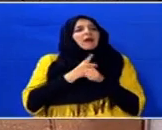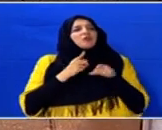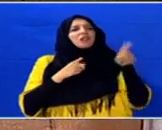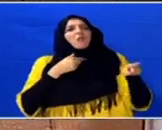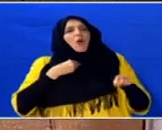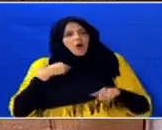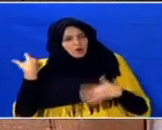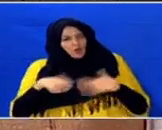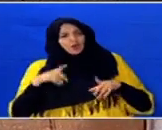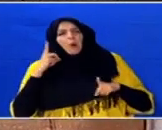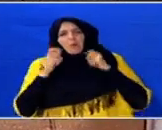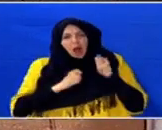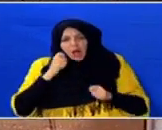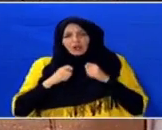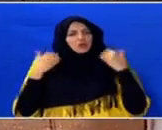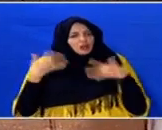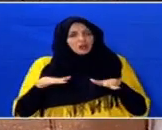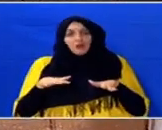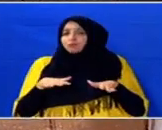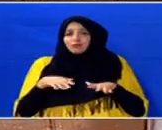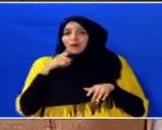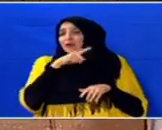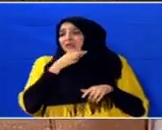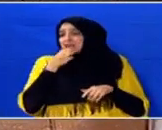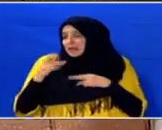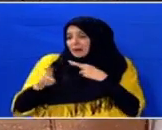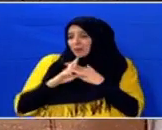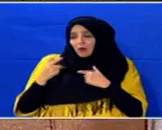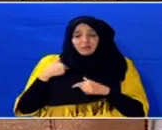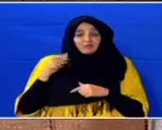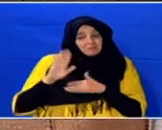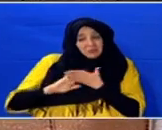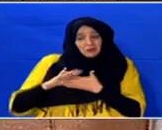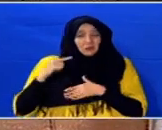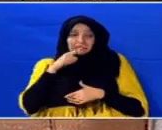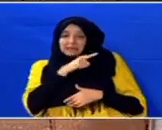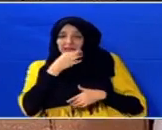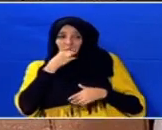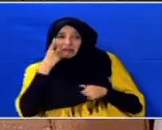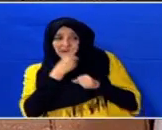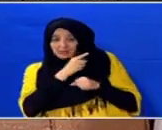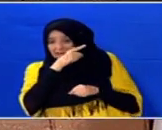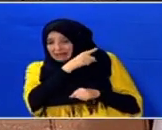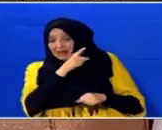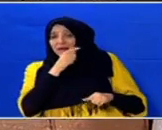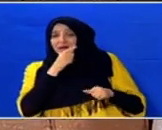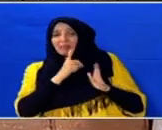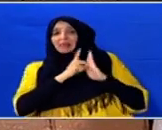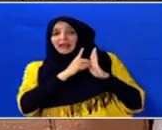دين، خلقت بريئة من كل دين. فالذي يدعي خلاف